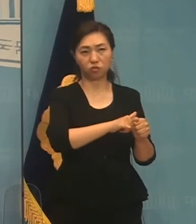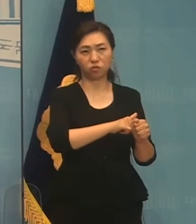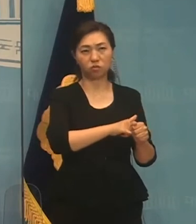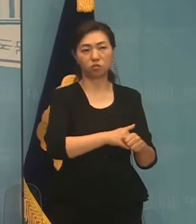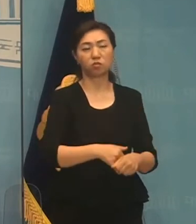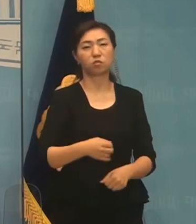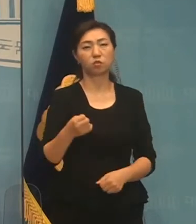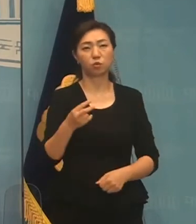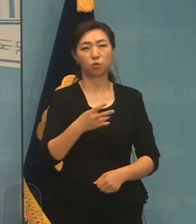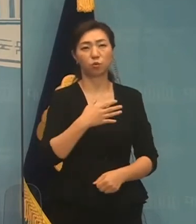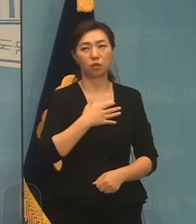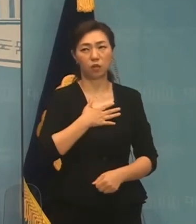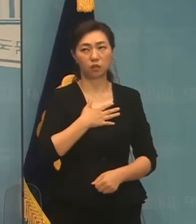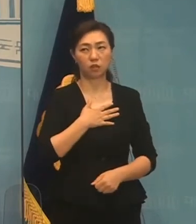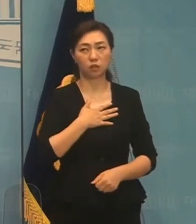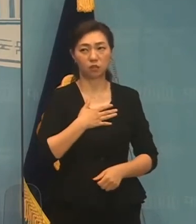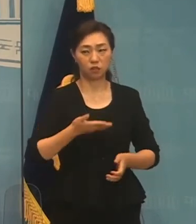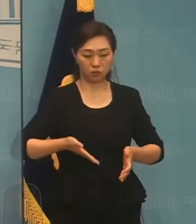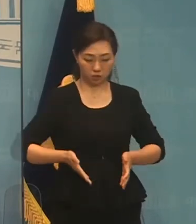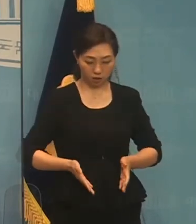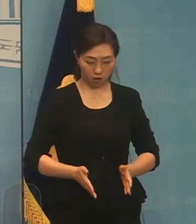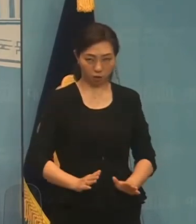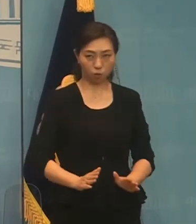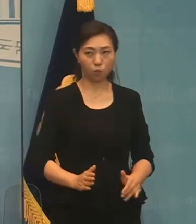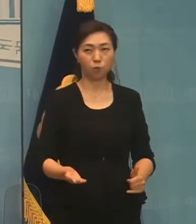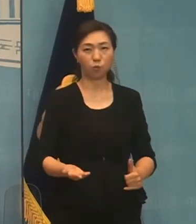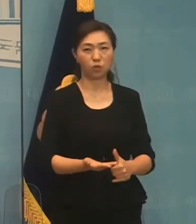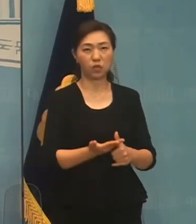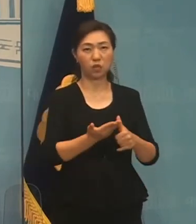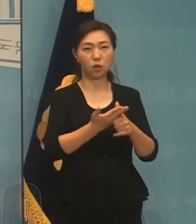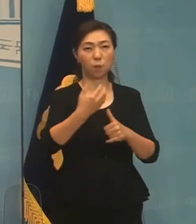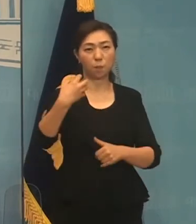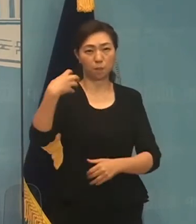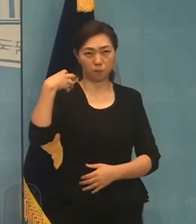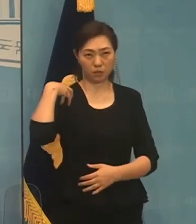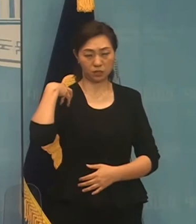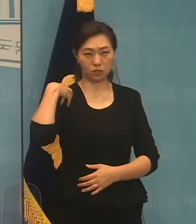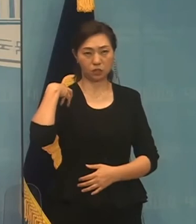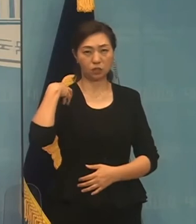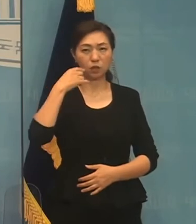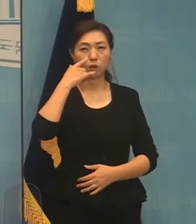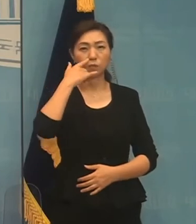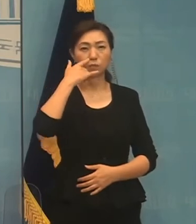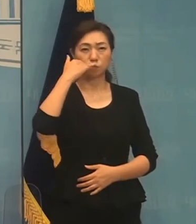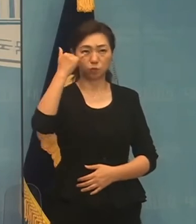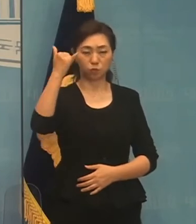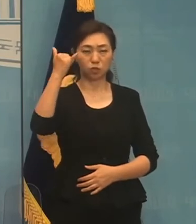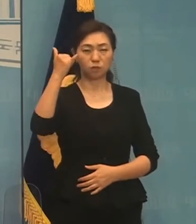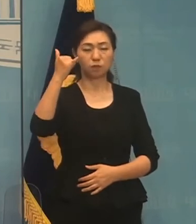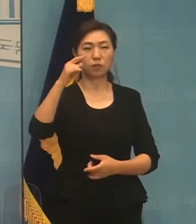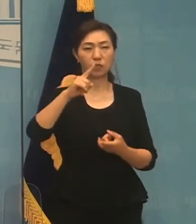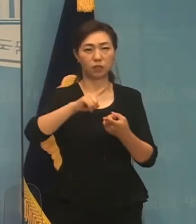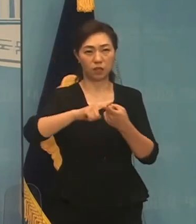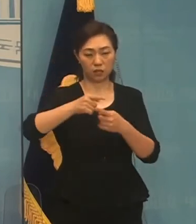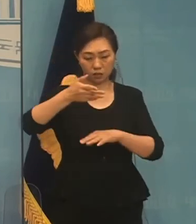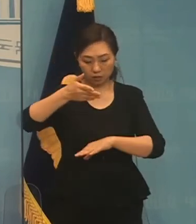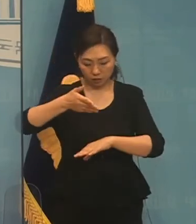나를 낳아 키워주신 아버지 어머니에 대한